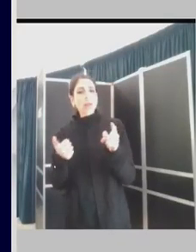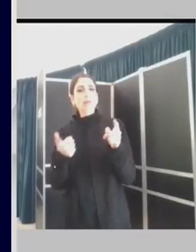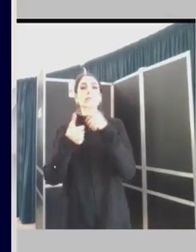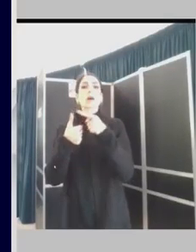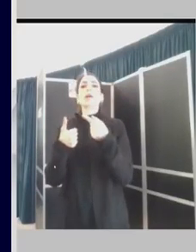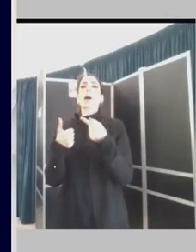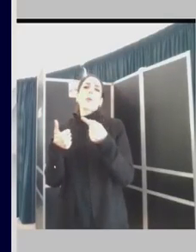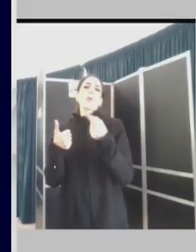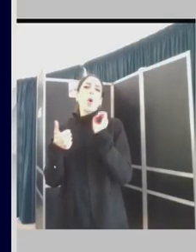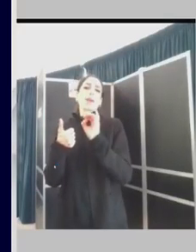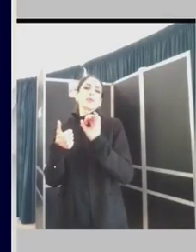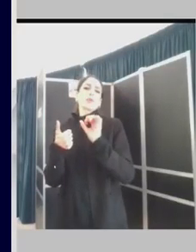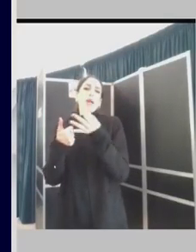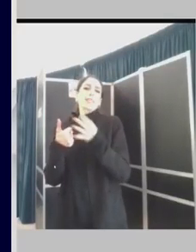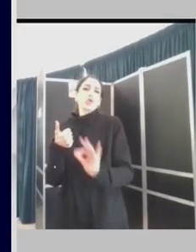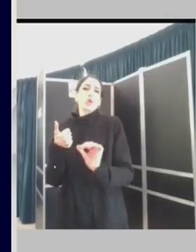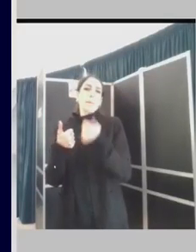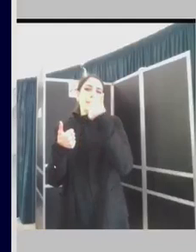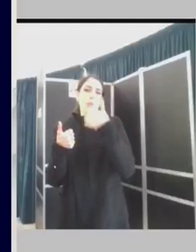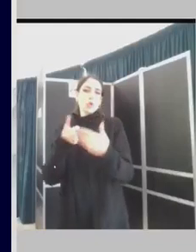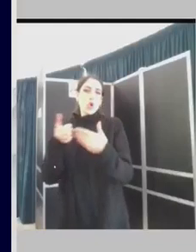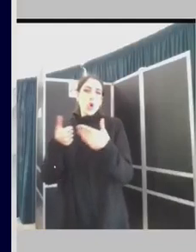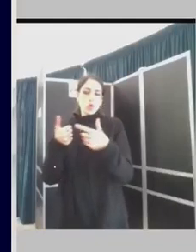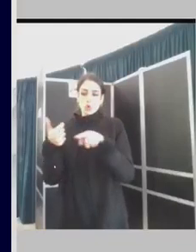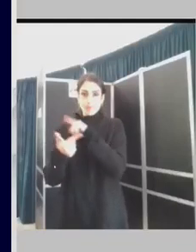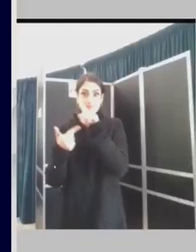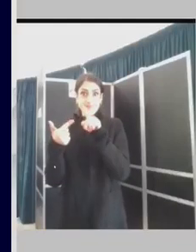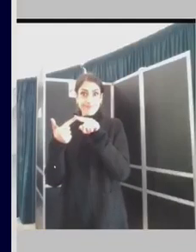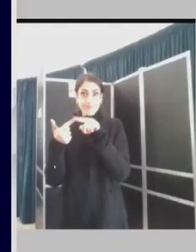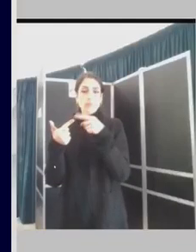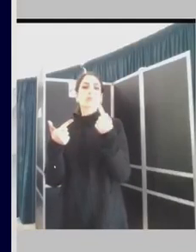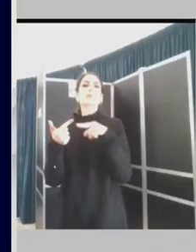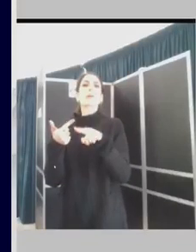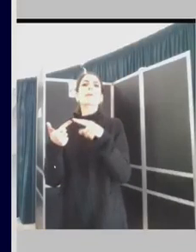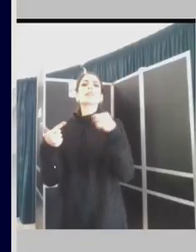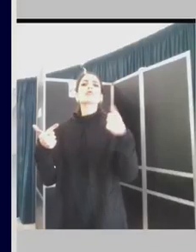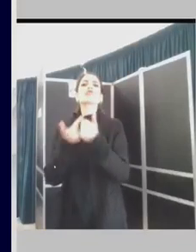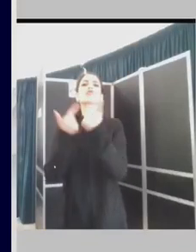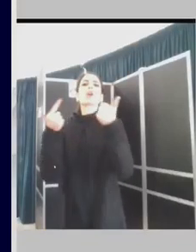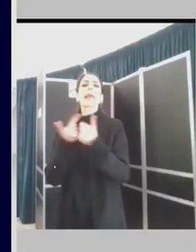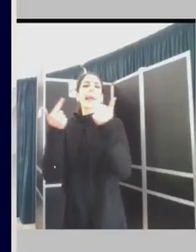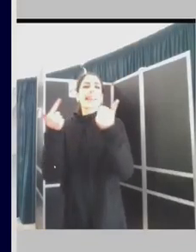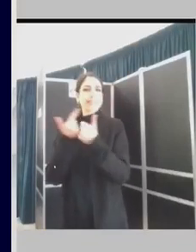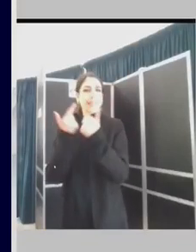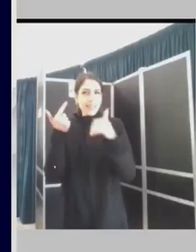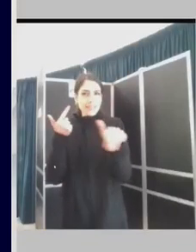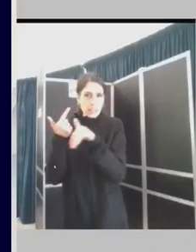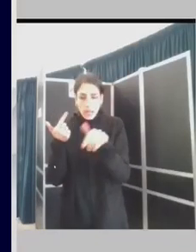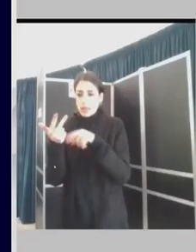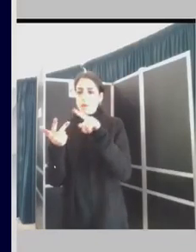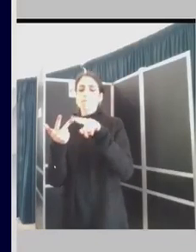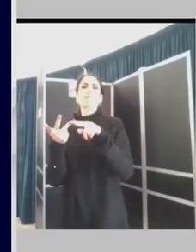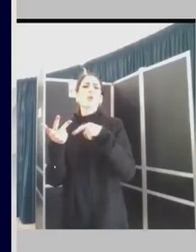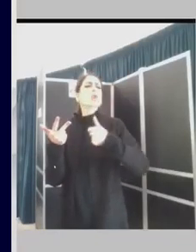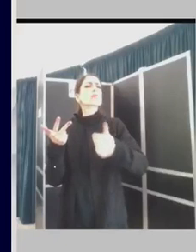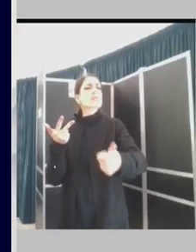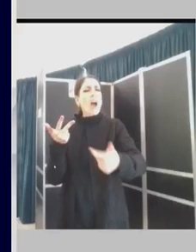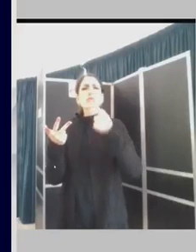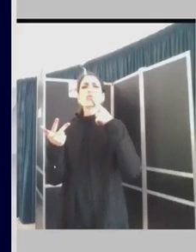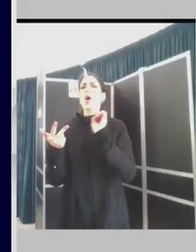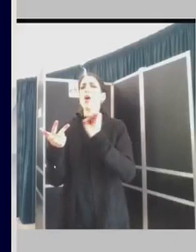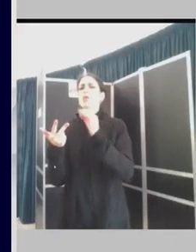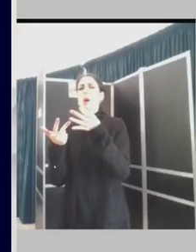stradali ogni anno, l'educazione ambientale, l'educazione nutrizionale, l'educazione alla qualità del